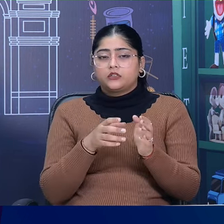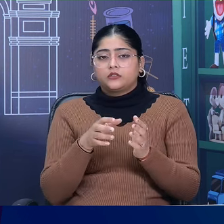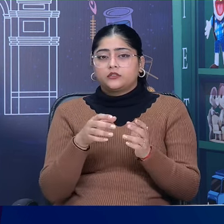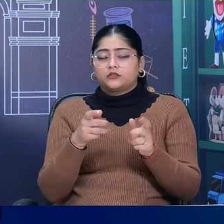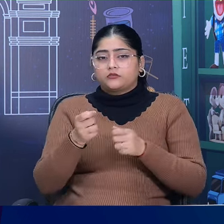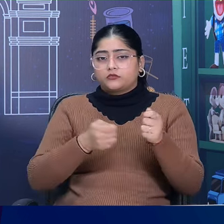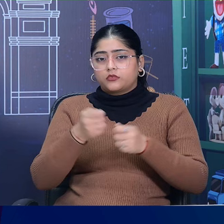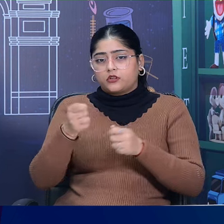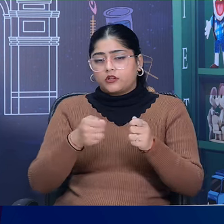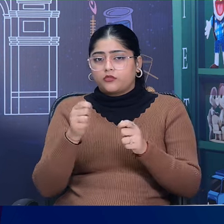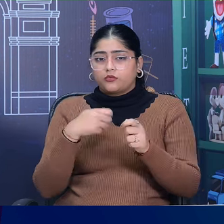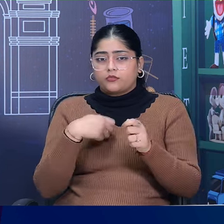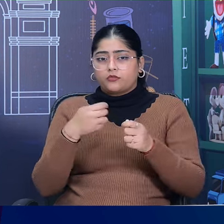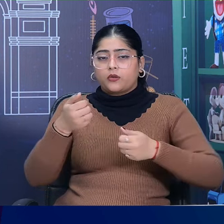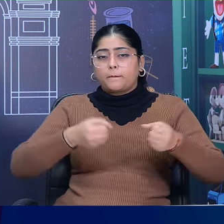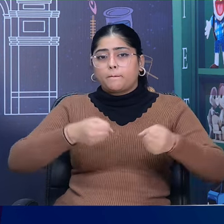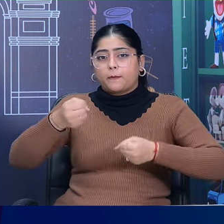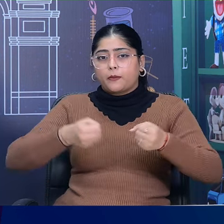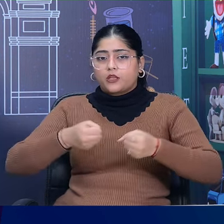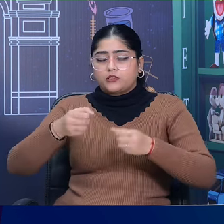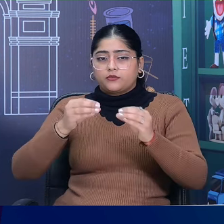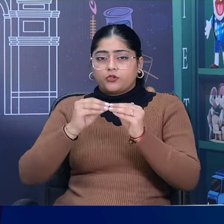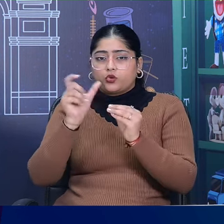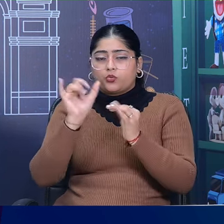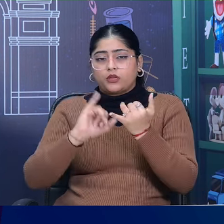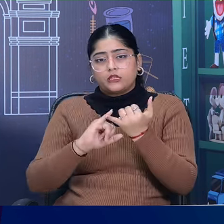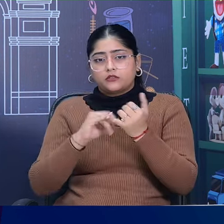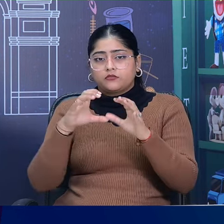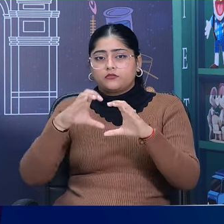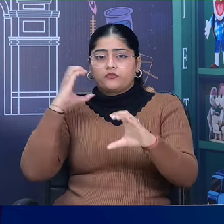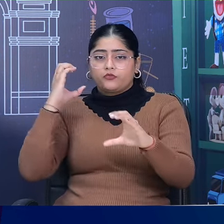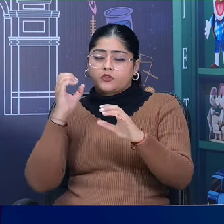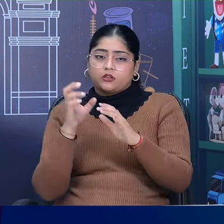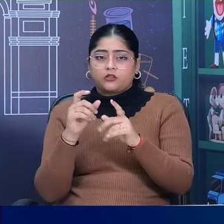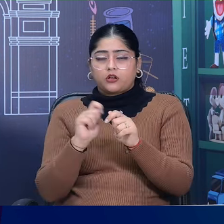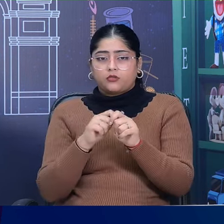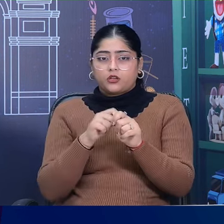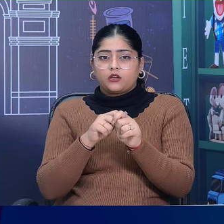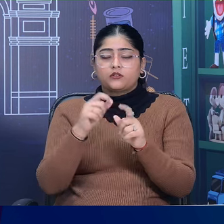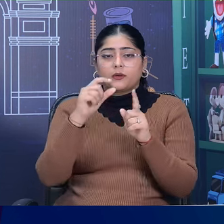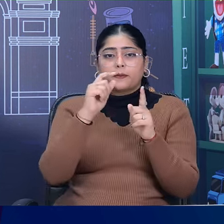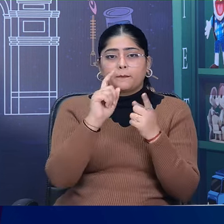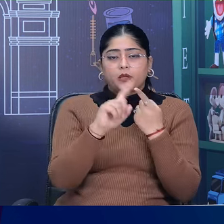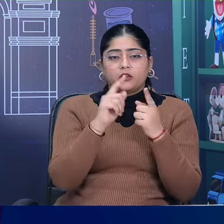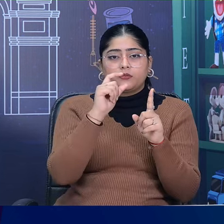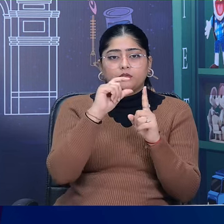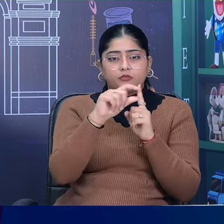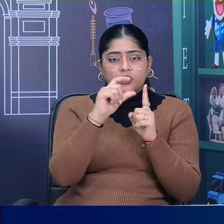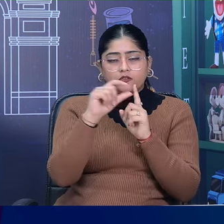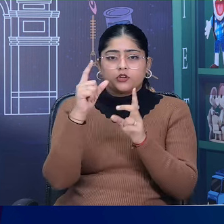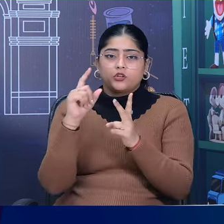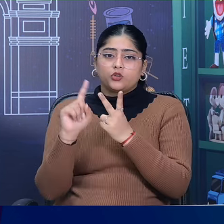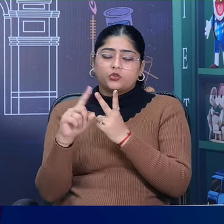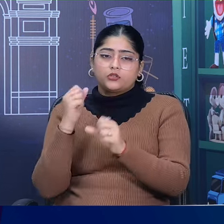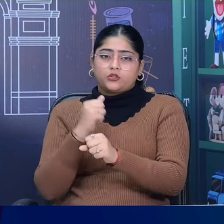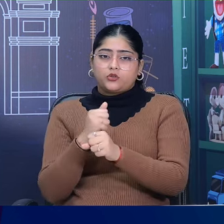सरकारी जिन पर सरकार का कंट्रोल है और दूसरा है प्राइवेट जिन पर सरकार का कंट्रोल नहीं है तो पहले अगर सरकारी